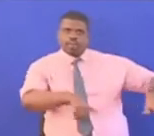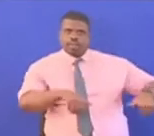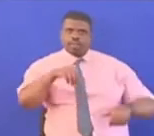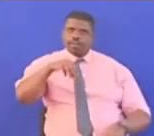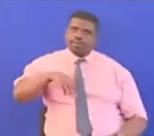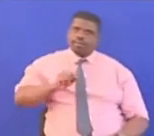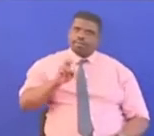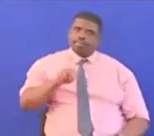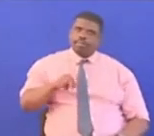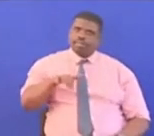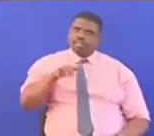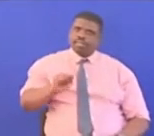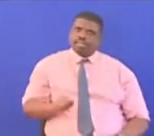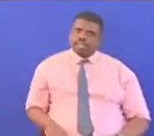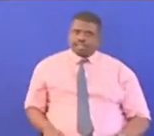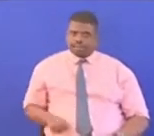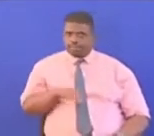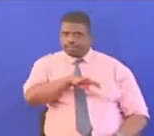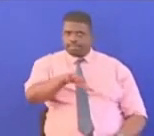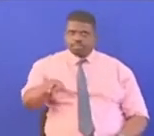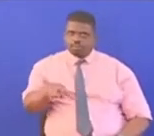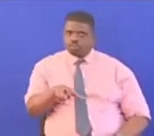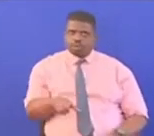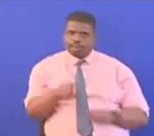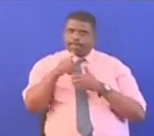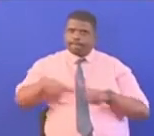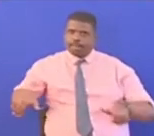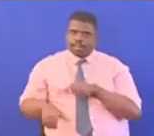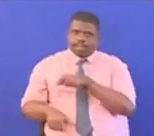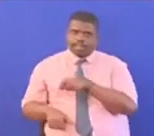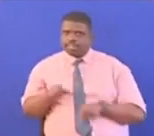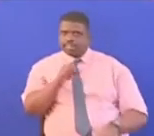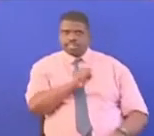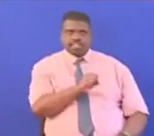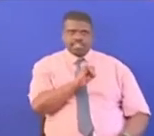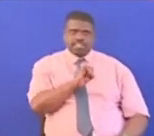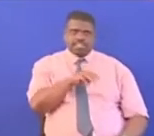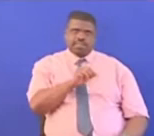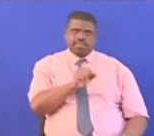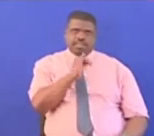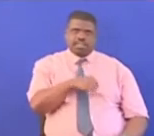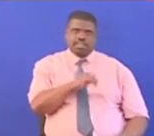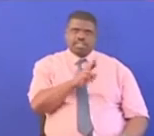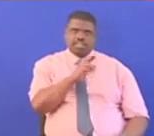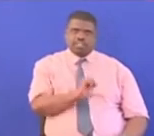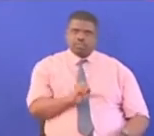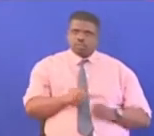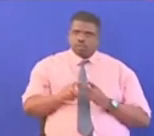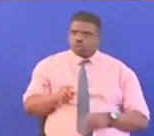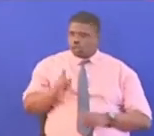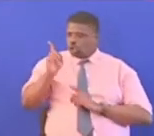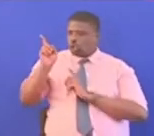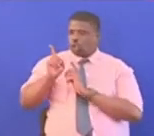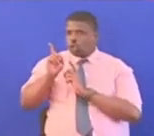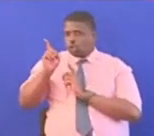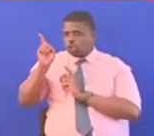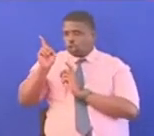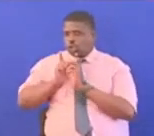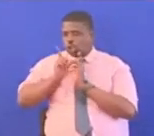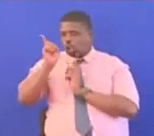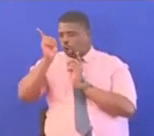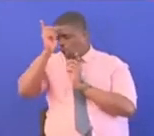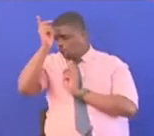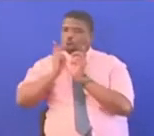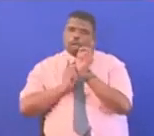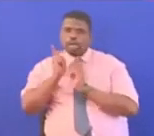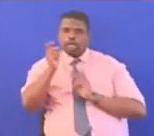Manyara ndio mpaka wa mkoa wa mpaka wa Simanjiro na Kondoa ndio mpaka wa mkoa wa Manyara na